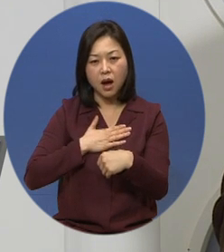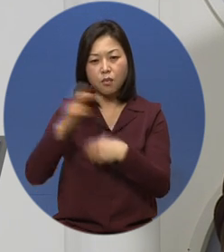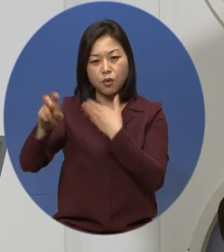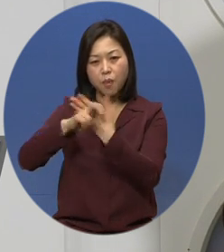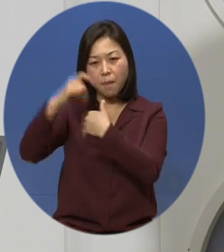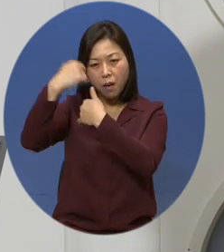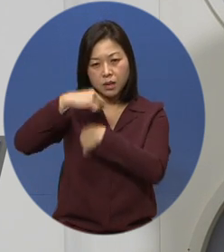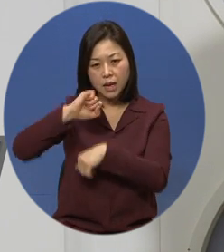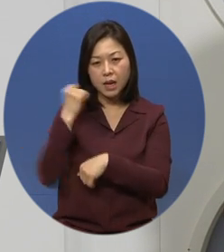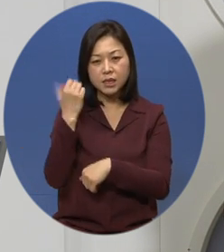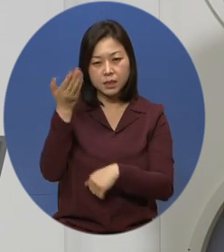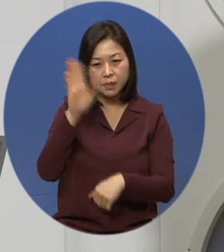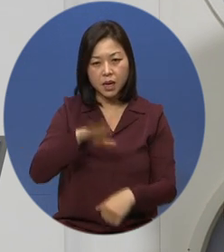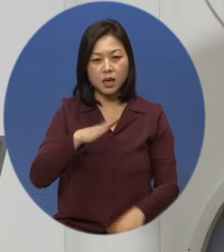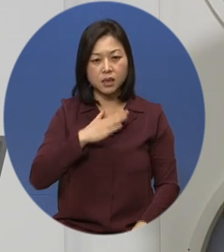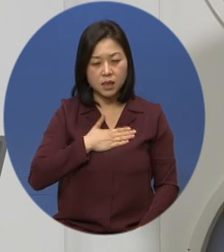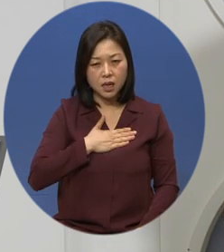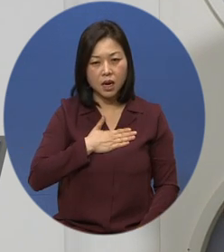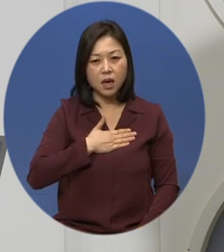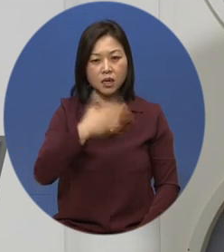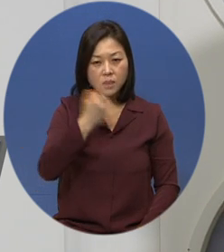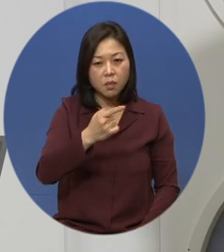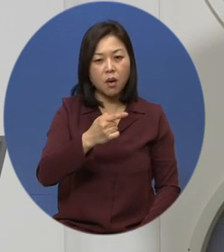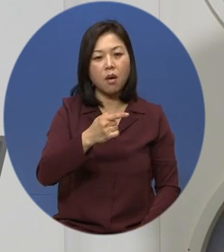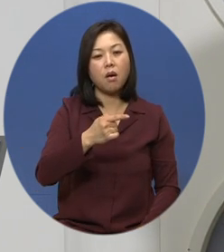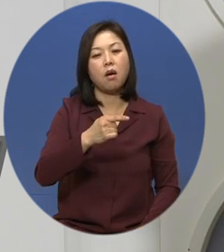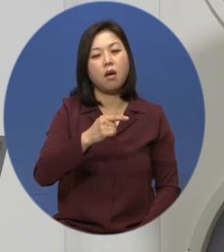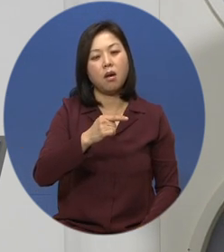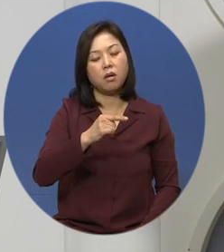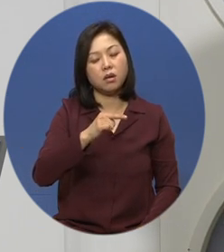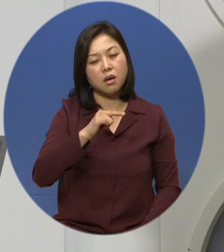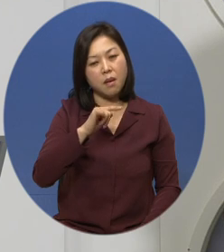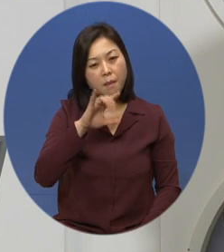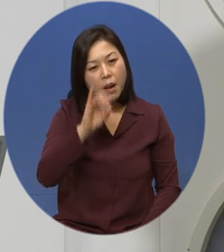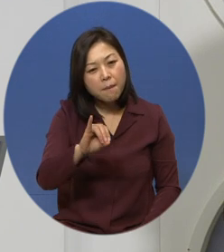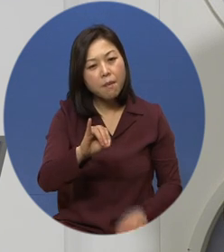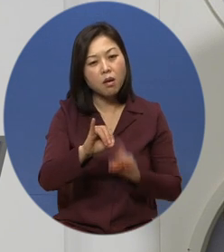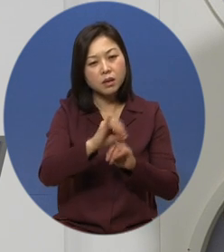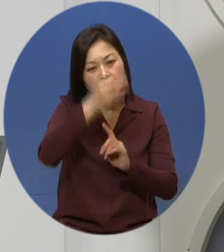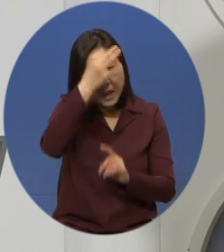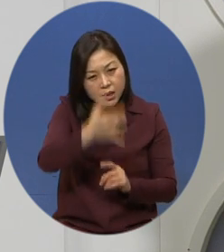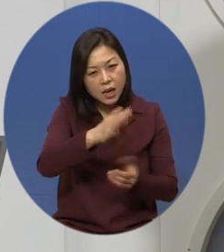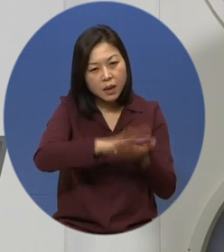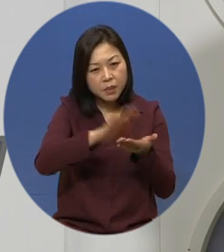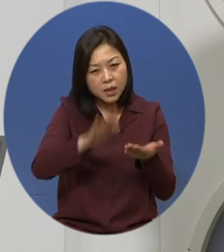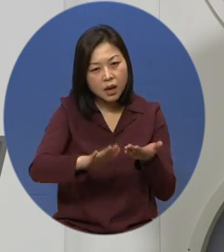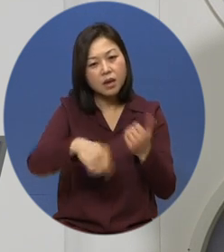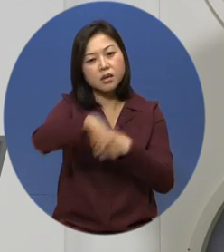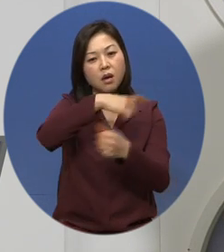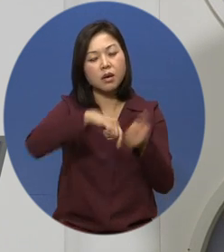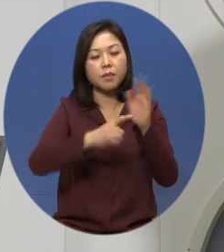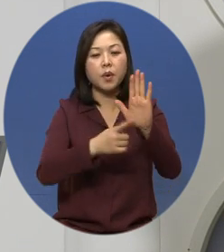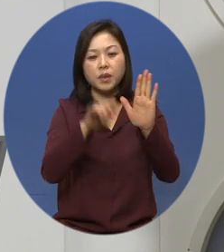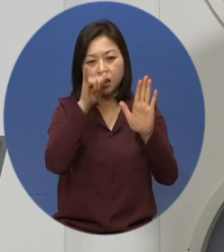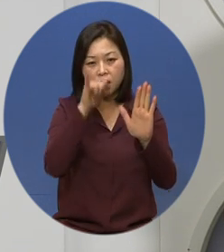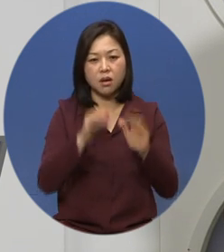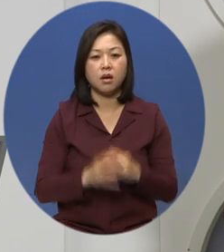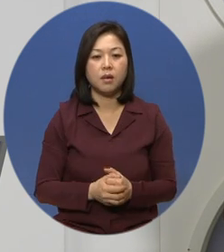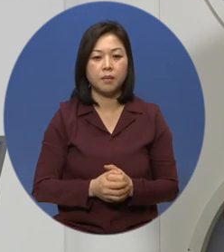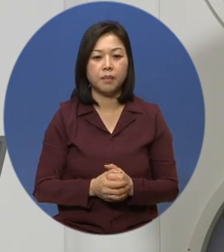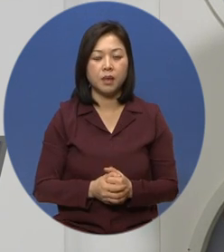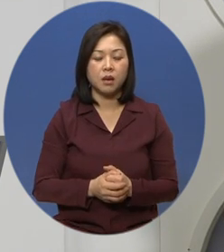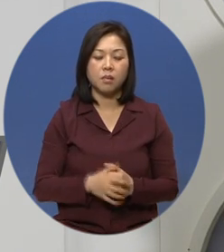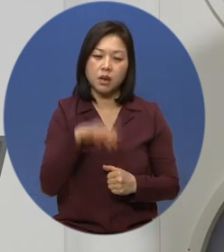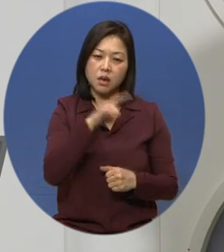천만 번 4g 합니다 이러한 4월 고대로 들어가 있거든요 그러다 보니까 이게